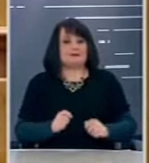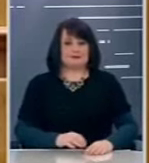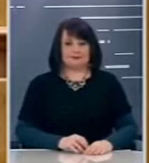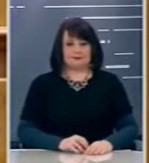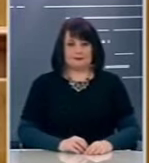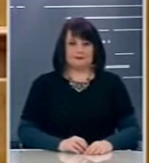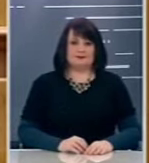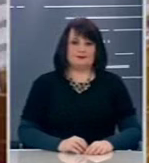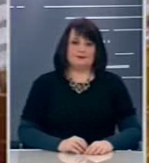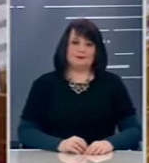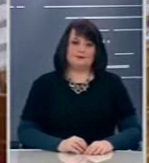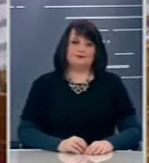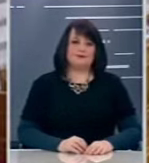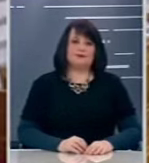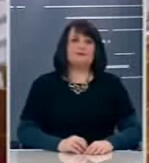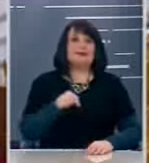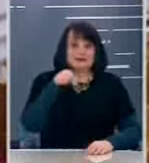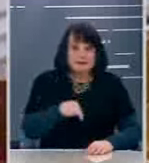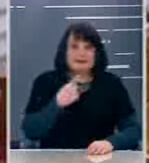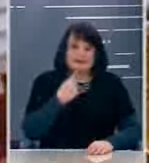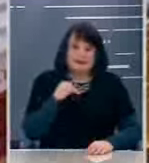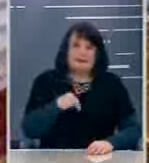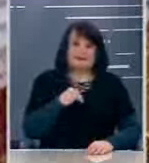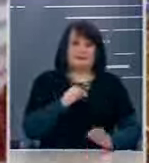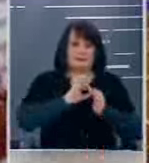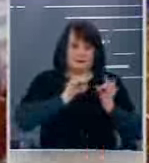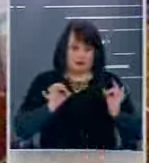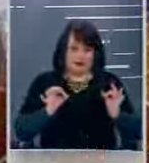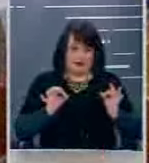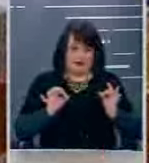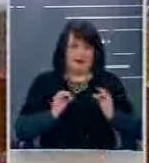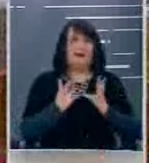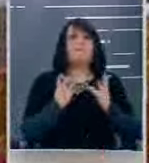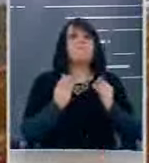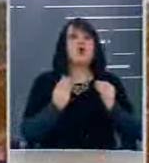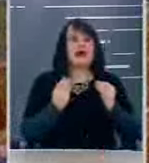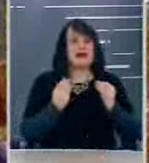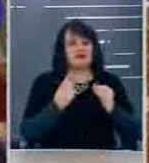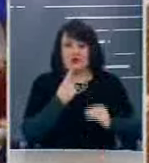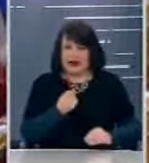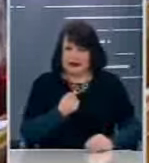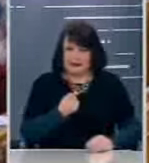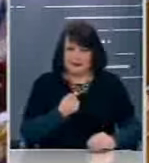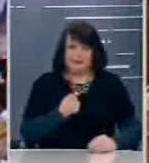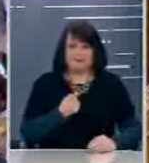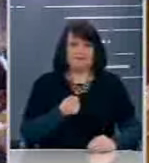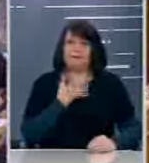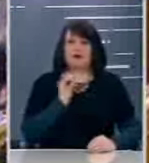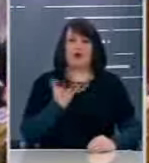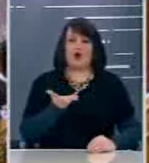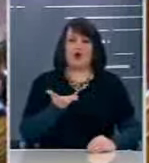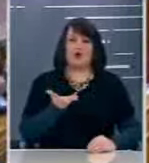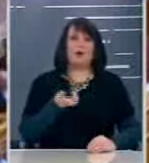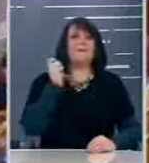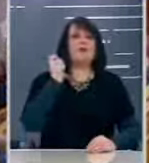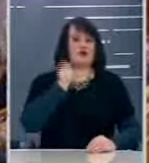Αλλά σε αυτό το σημείο θα ήθελα να σταθώ λίγο περισσότερο, καθώς είναι αρκετοί εκείνοι που για λόγους πολιτικής